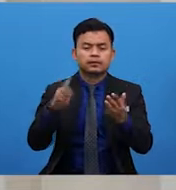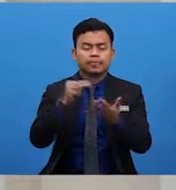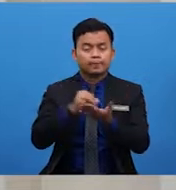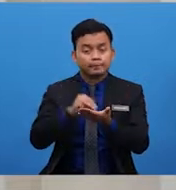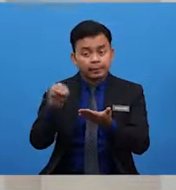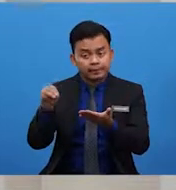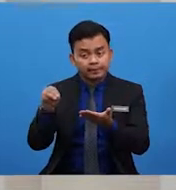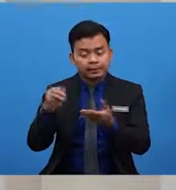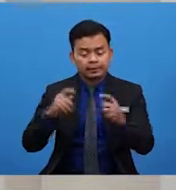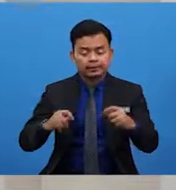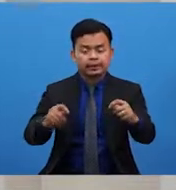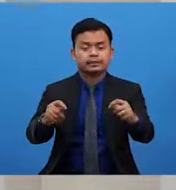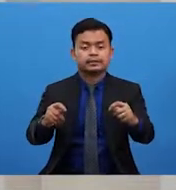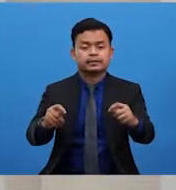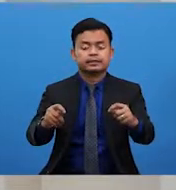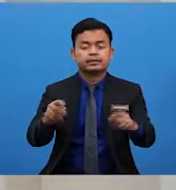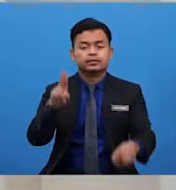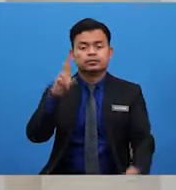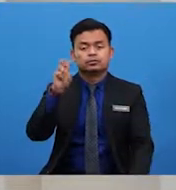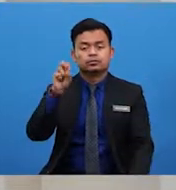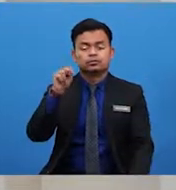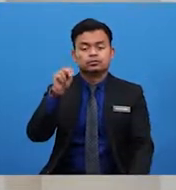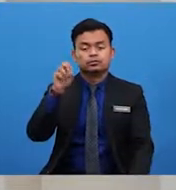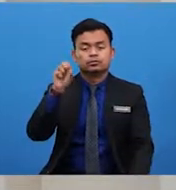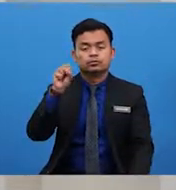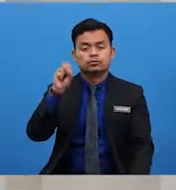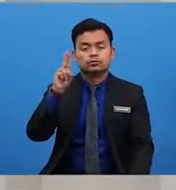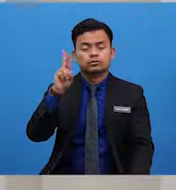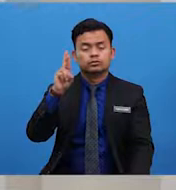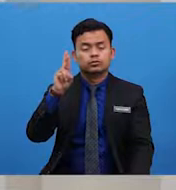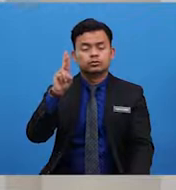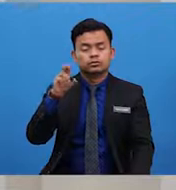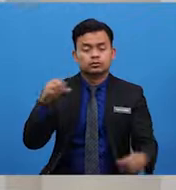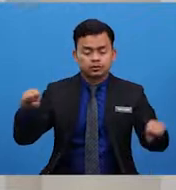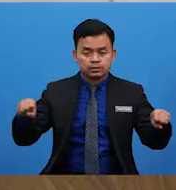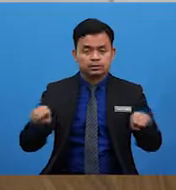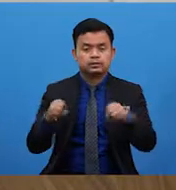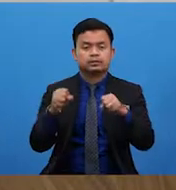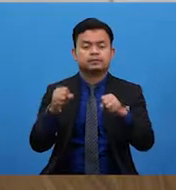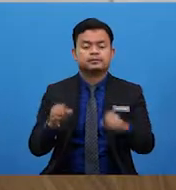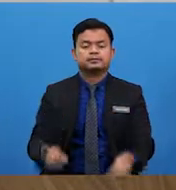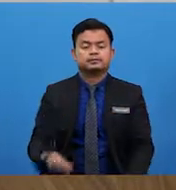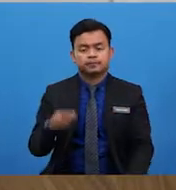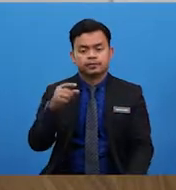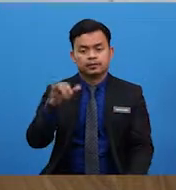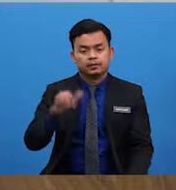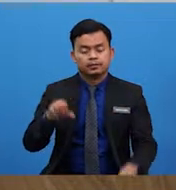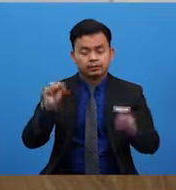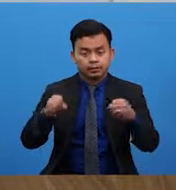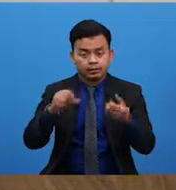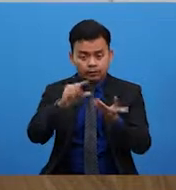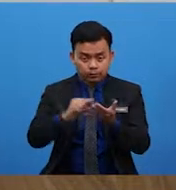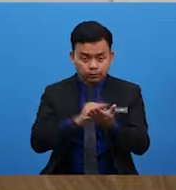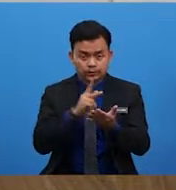TNI unsur seni yang diaplikasikan dalam ruang untuk menghasilkan satu kesatuan itu oke supaya